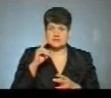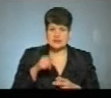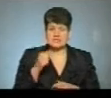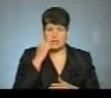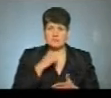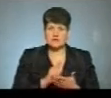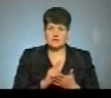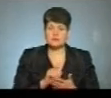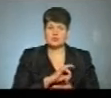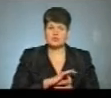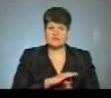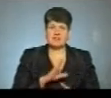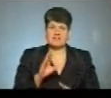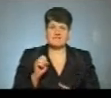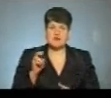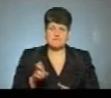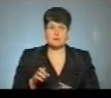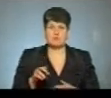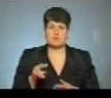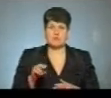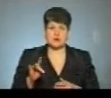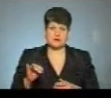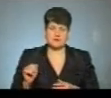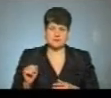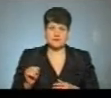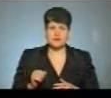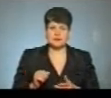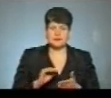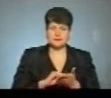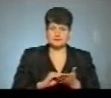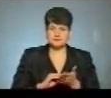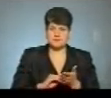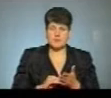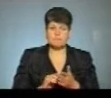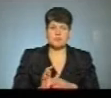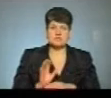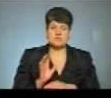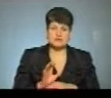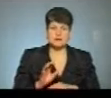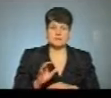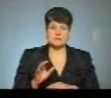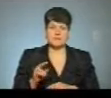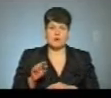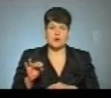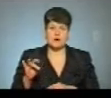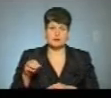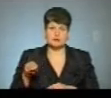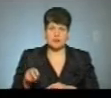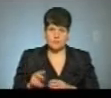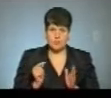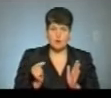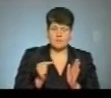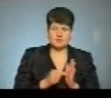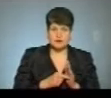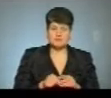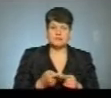користуванні веб-порталом Пенсійного фонду України. Набираємо в браузері посилання портал pfu.gov.ua. Попадаємо на от